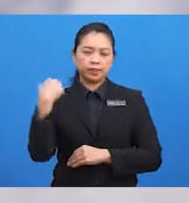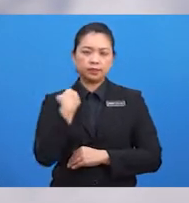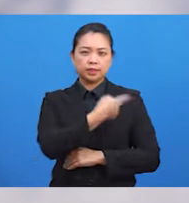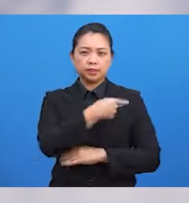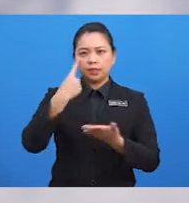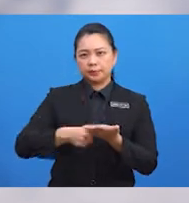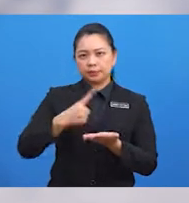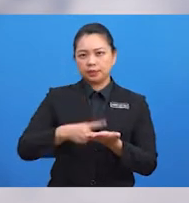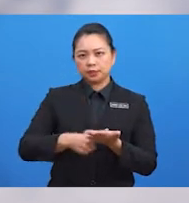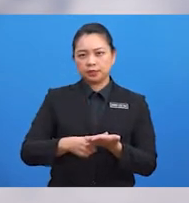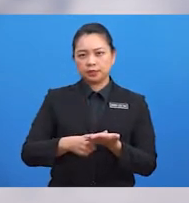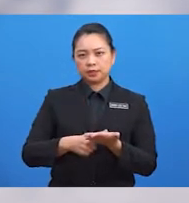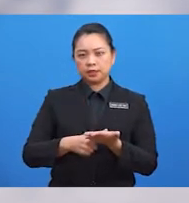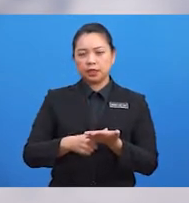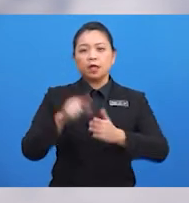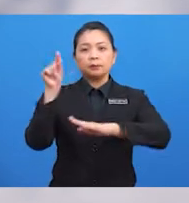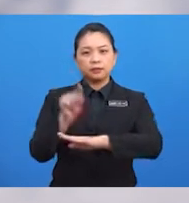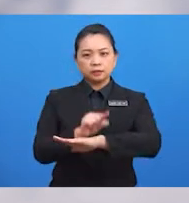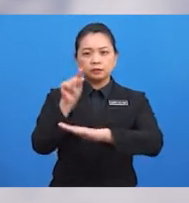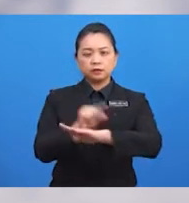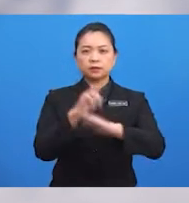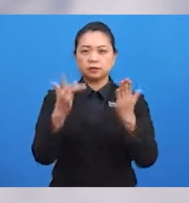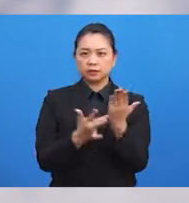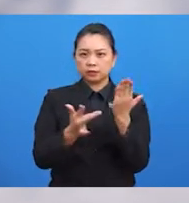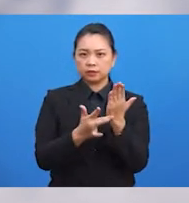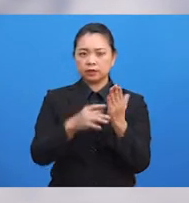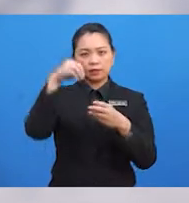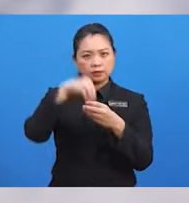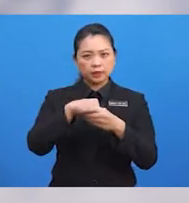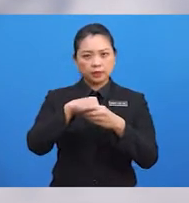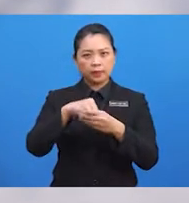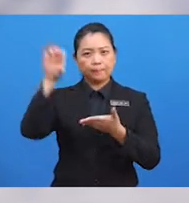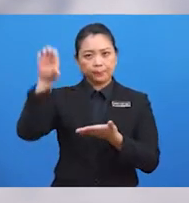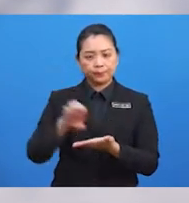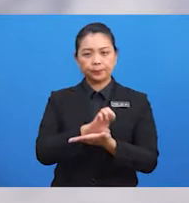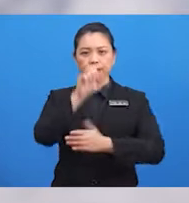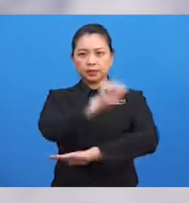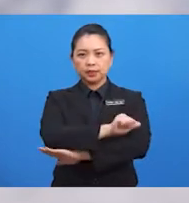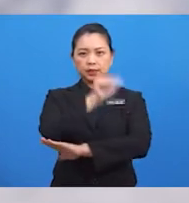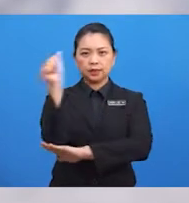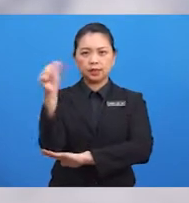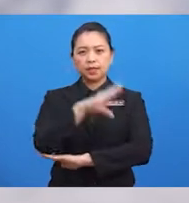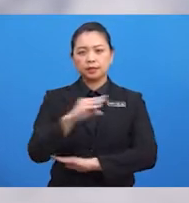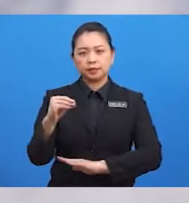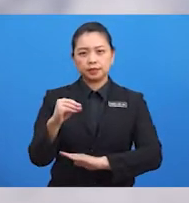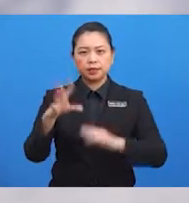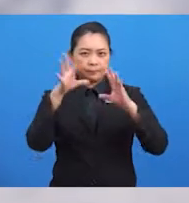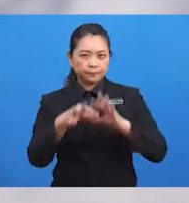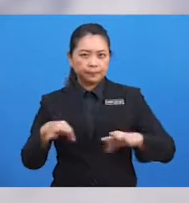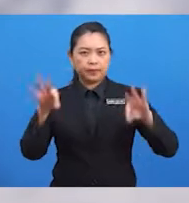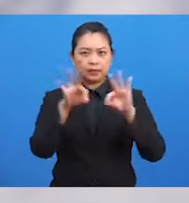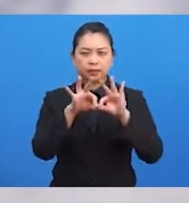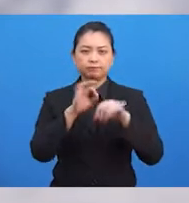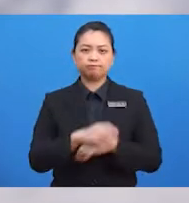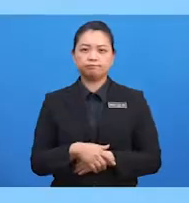Mari kita bincangkan aplikasi teknologi dalam penerokaan angkasa lepas dan